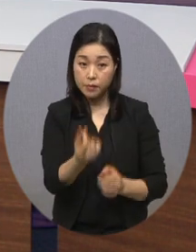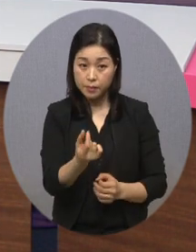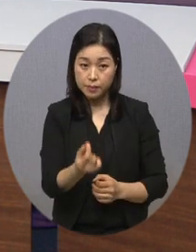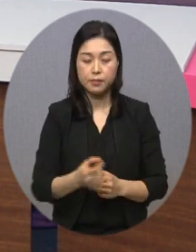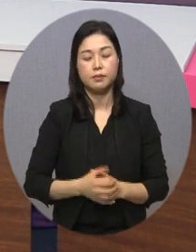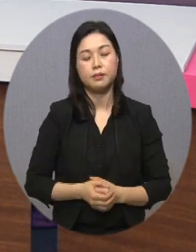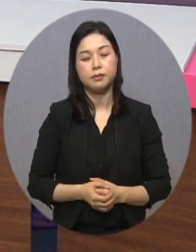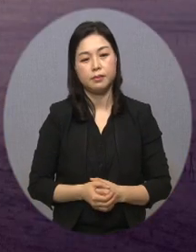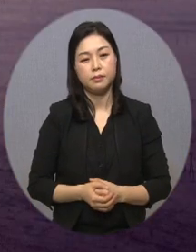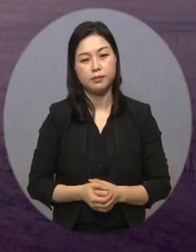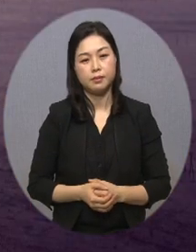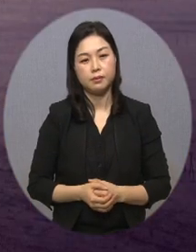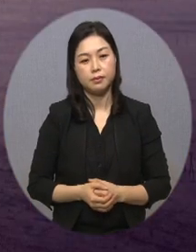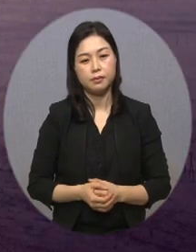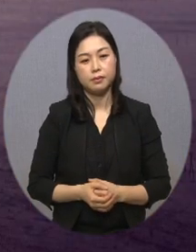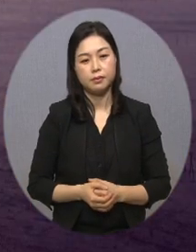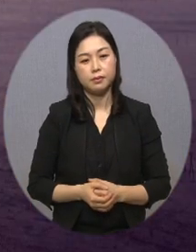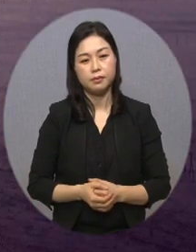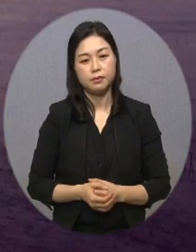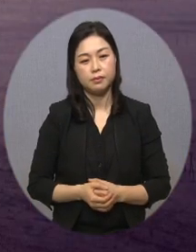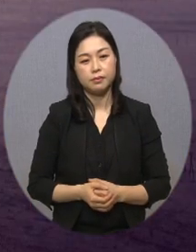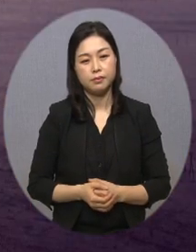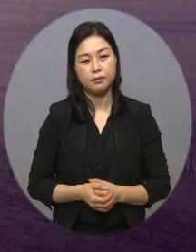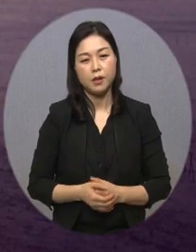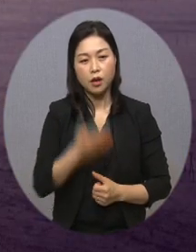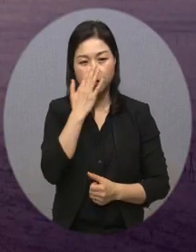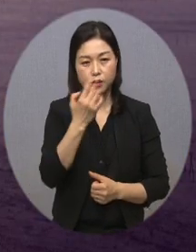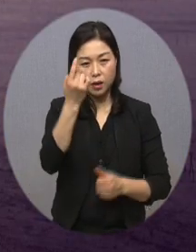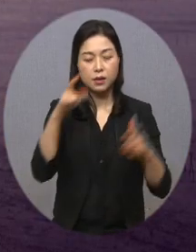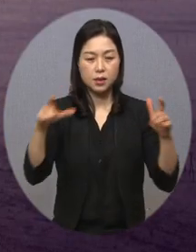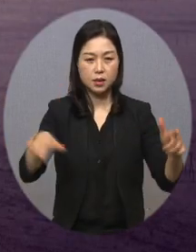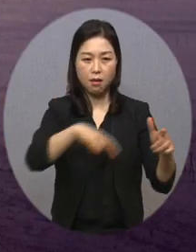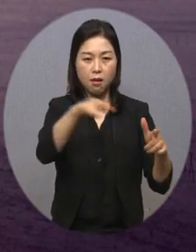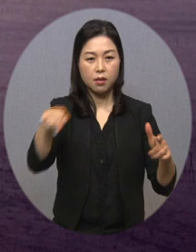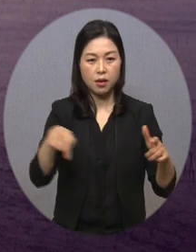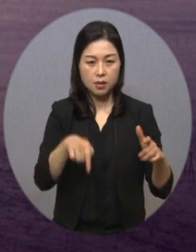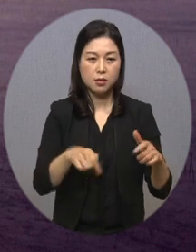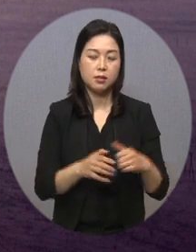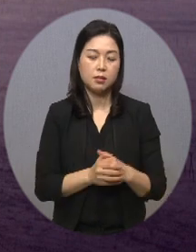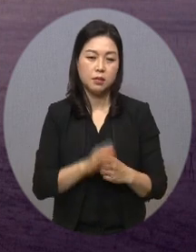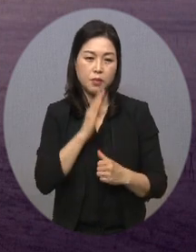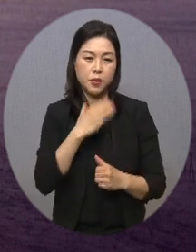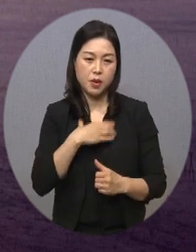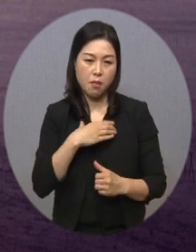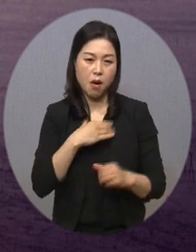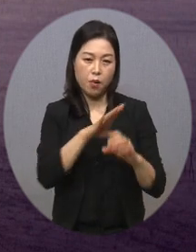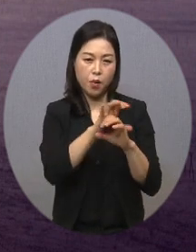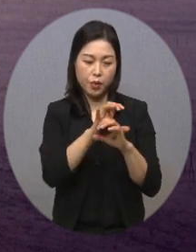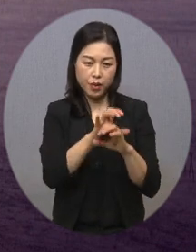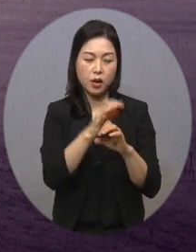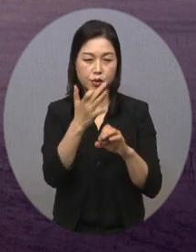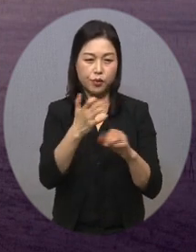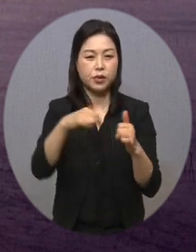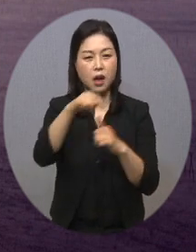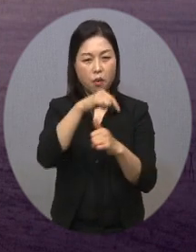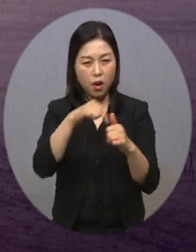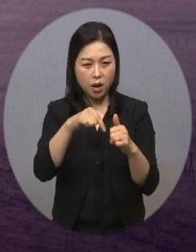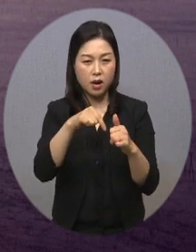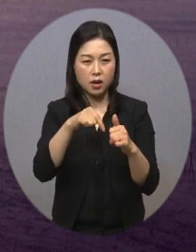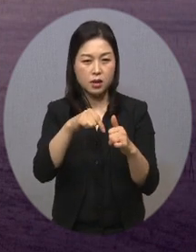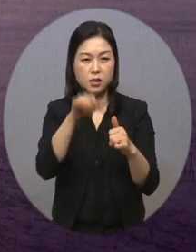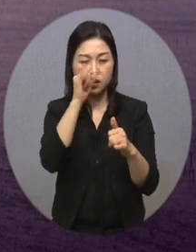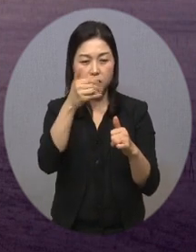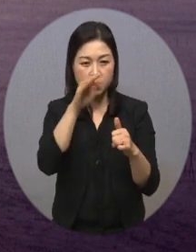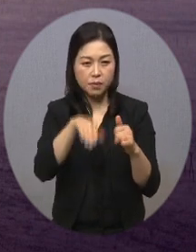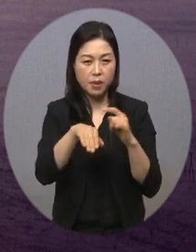그런 측면을 본다면 다행히 우리 순천 지역의 경우에는 정말 위험한 코로나 상황 속에서도 적지 않는